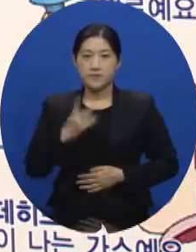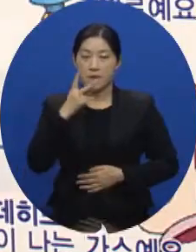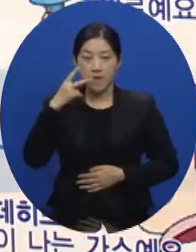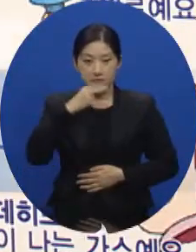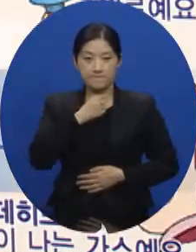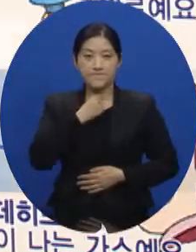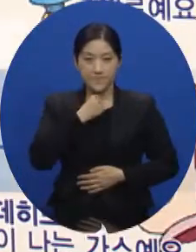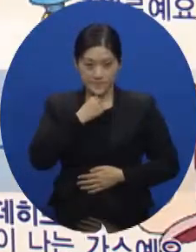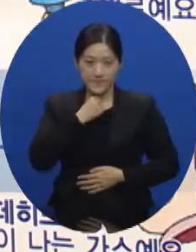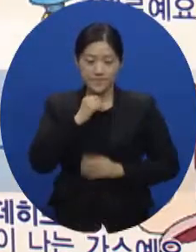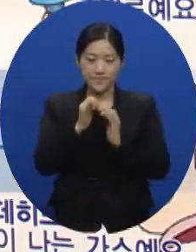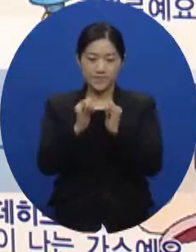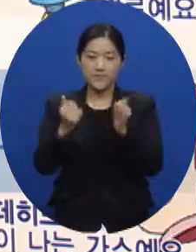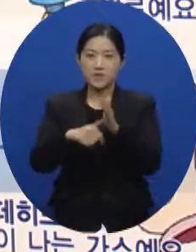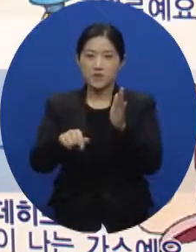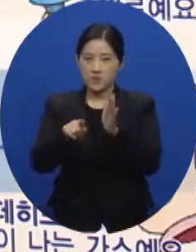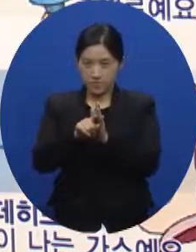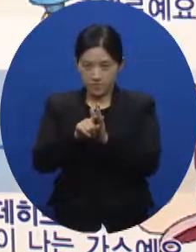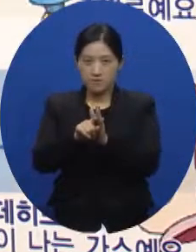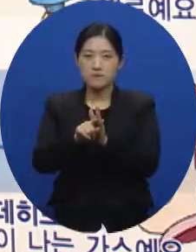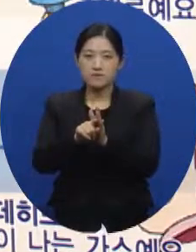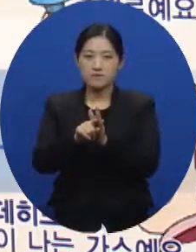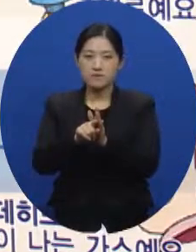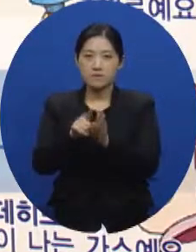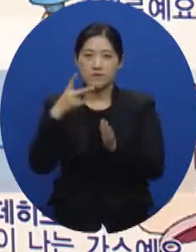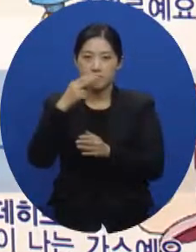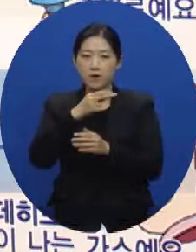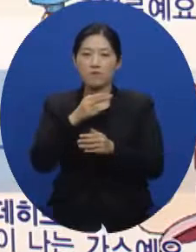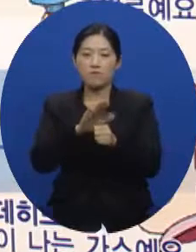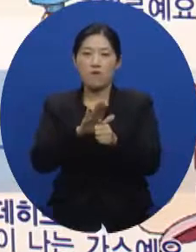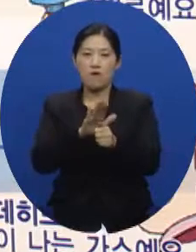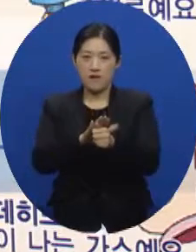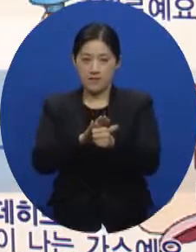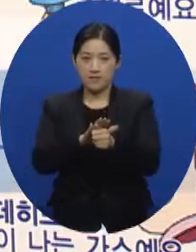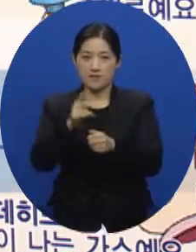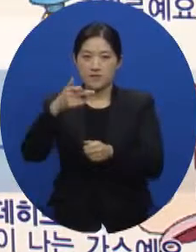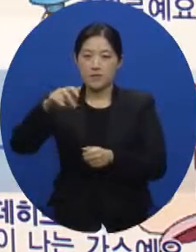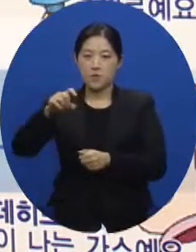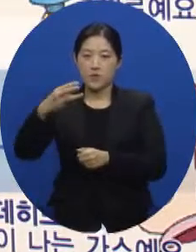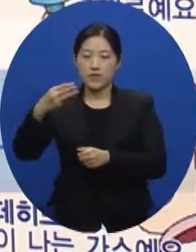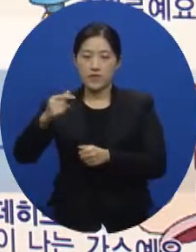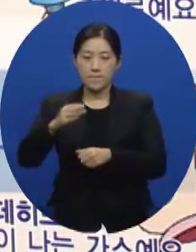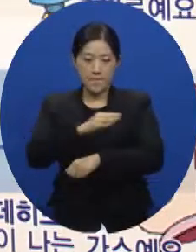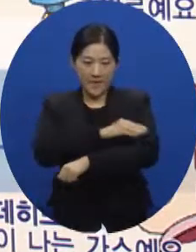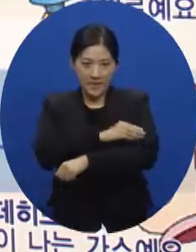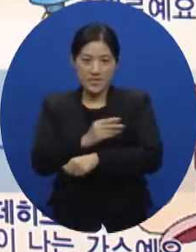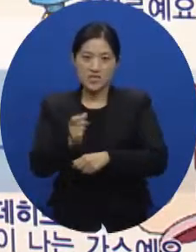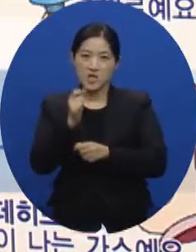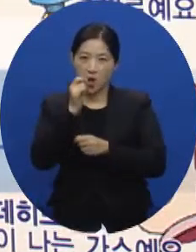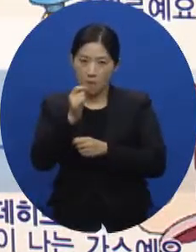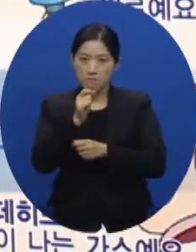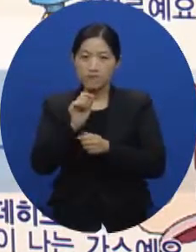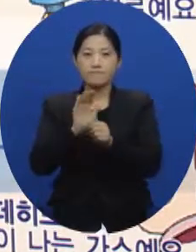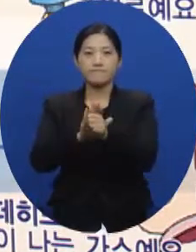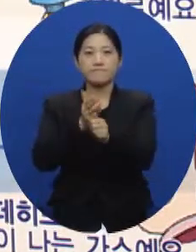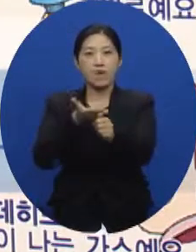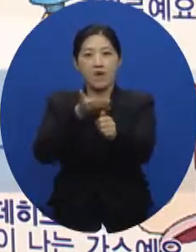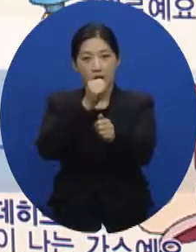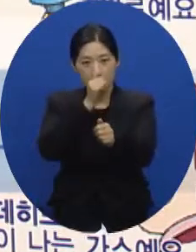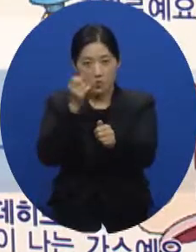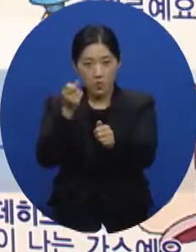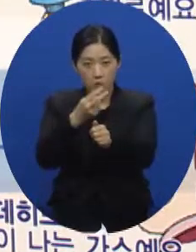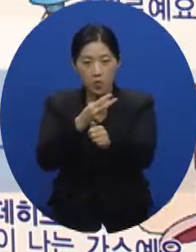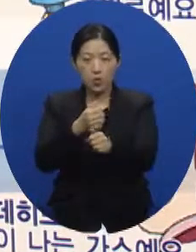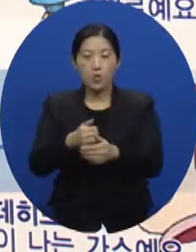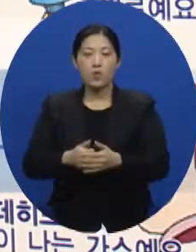금연을 하고자 하시는 분들을 위해서 이제 금연 보조제로서 니코틴 패치나 니코틴 껌 이런 걸 제공해드리고 있고요.